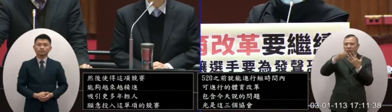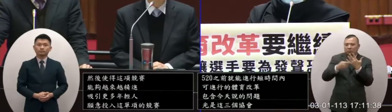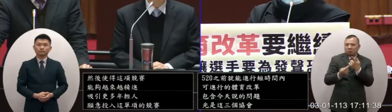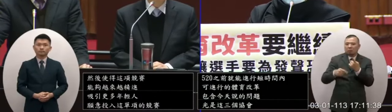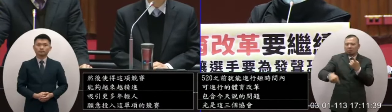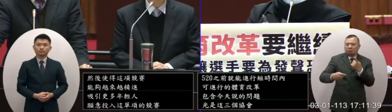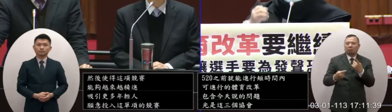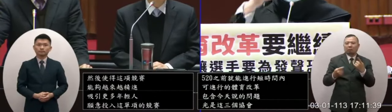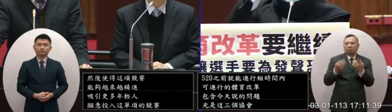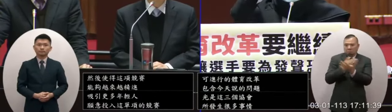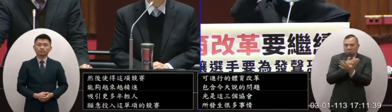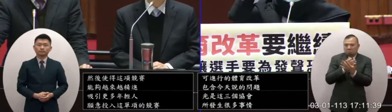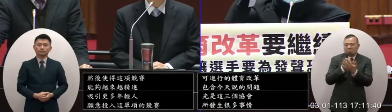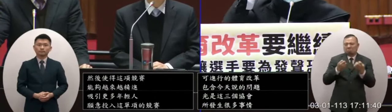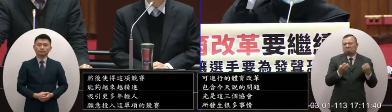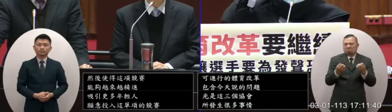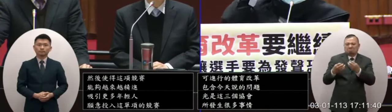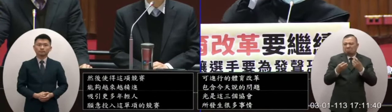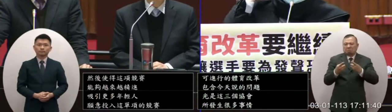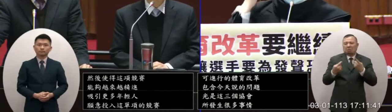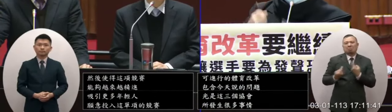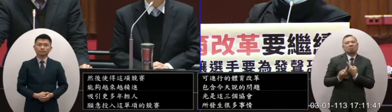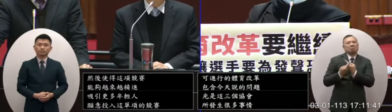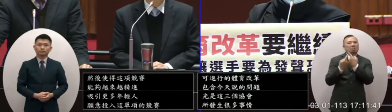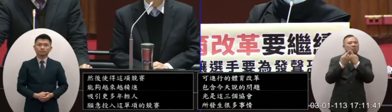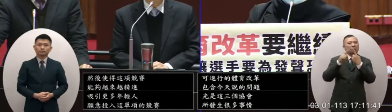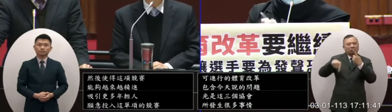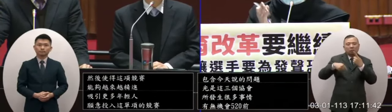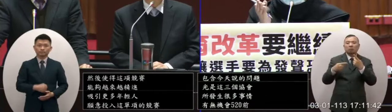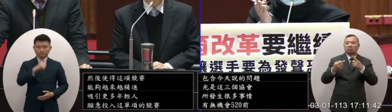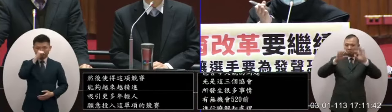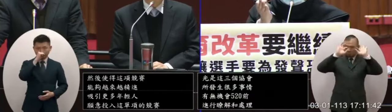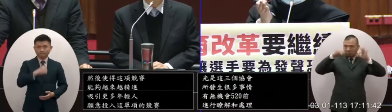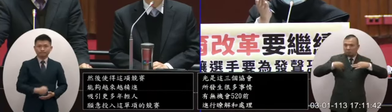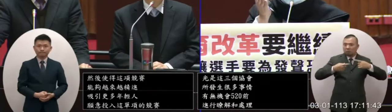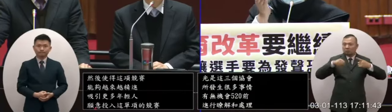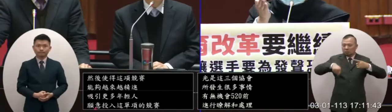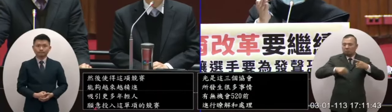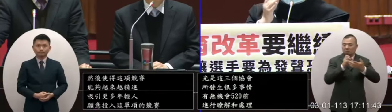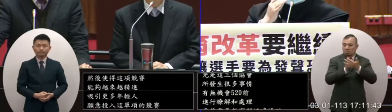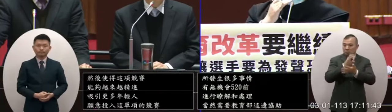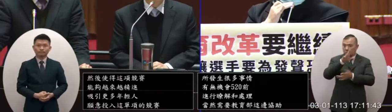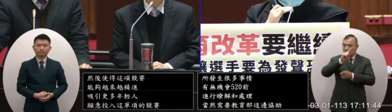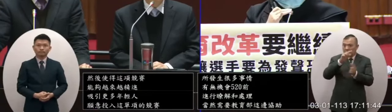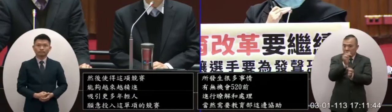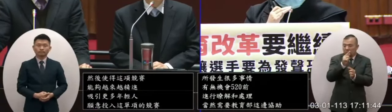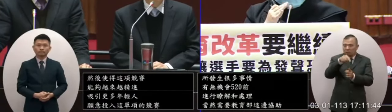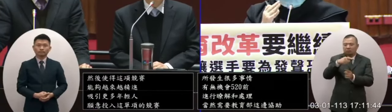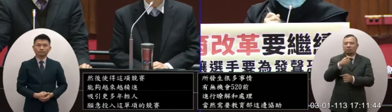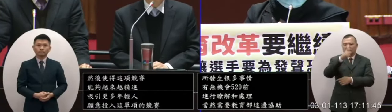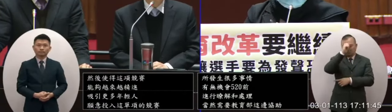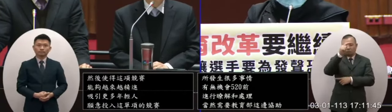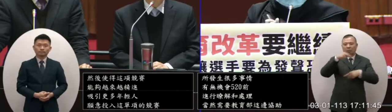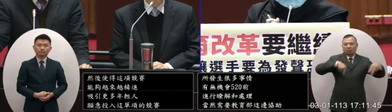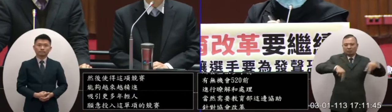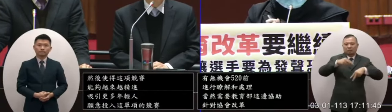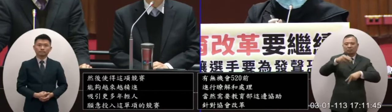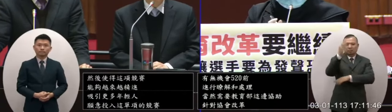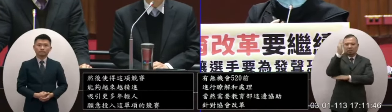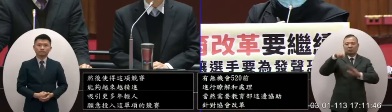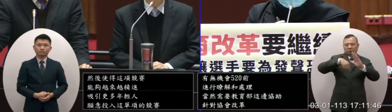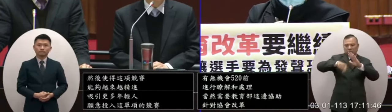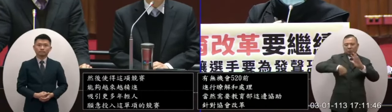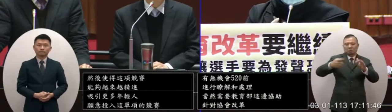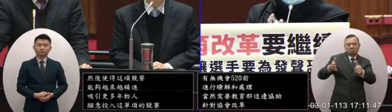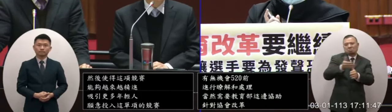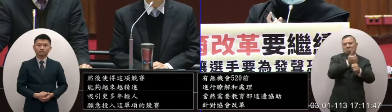没有机会提供一份完整的检讨报告？ 好， 这个部分真的也需要行政院的高度来帮忙。最后一个相关